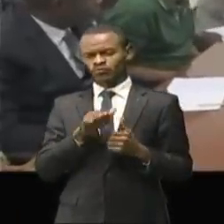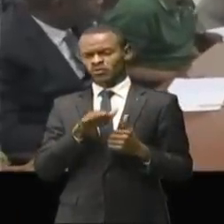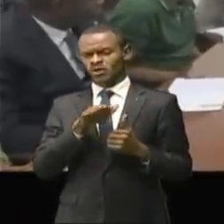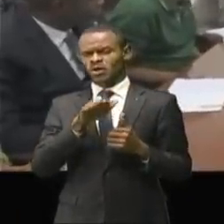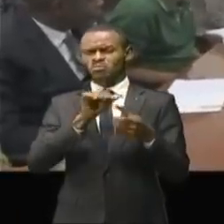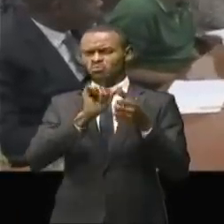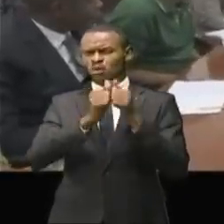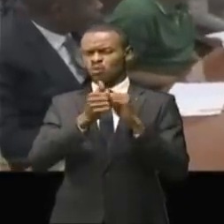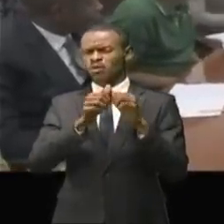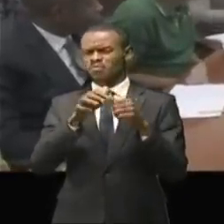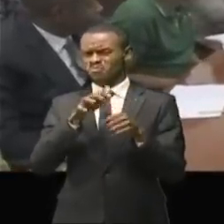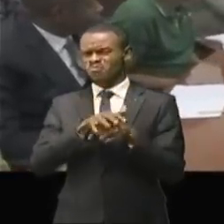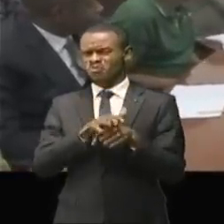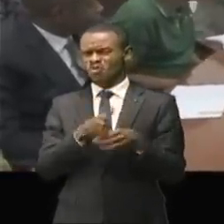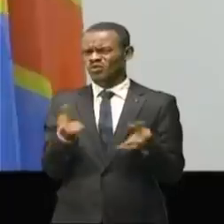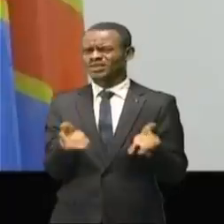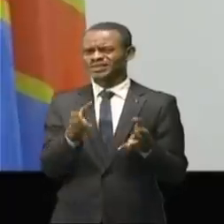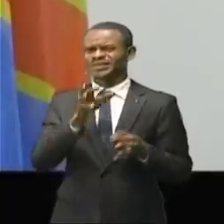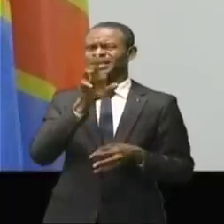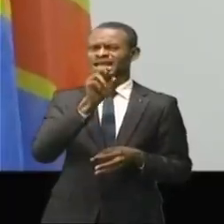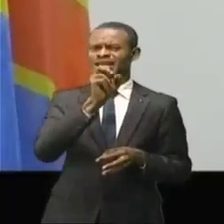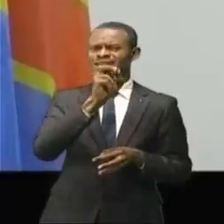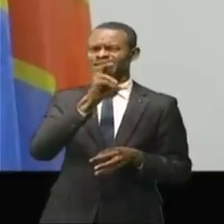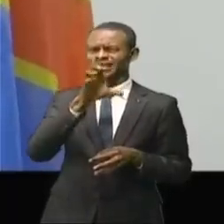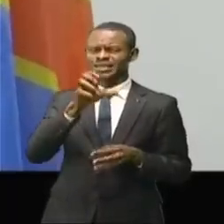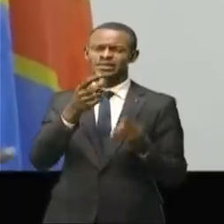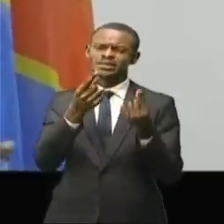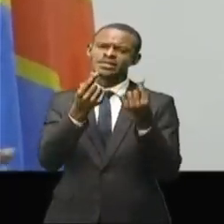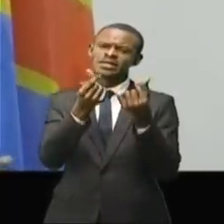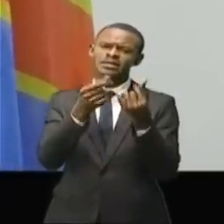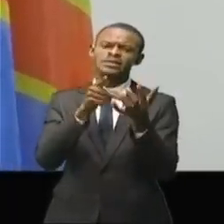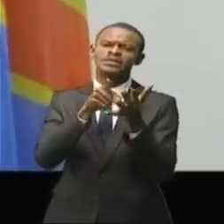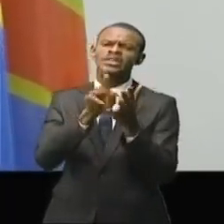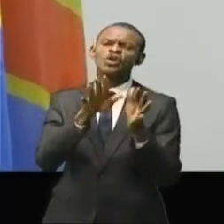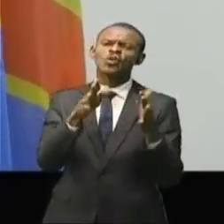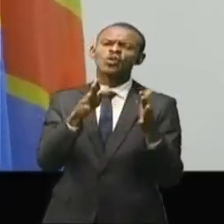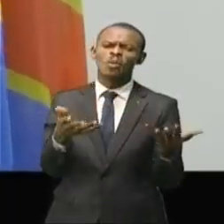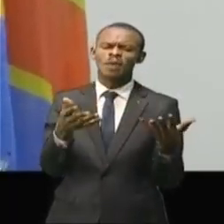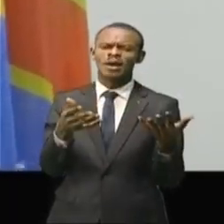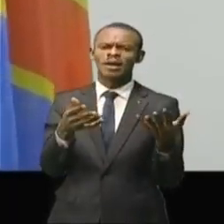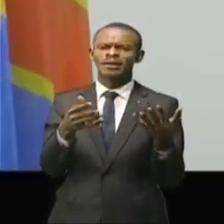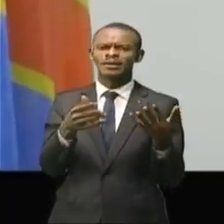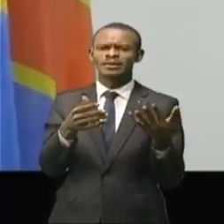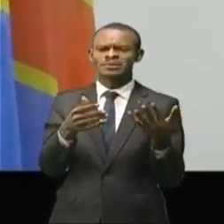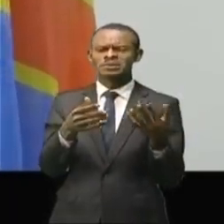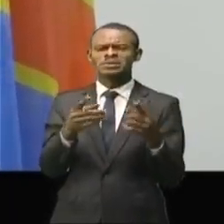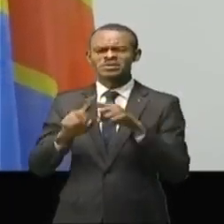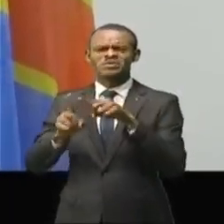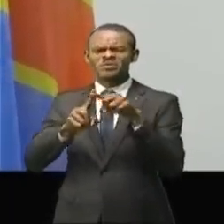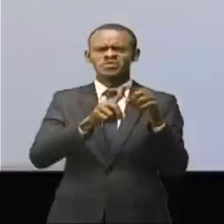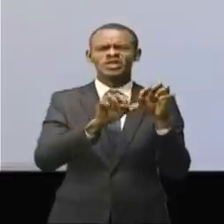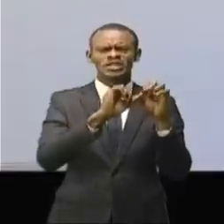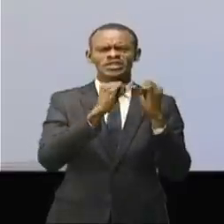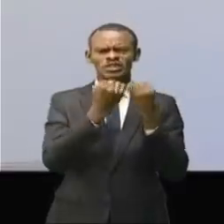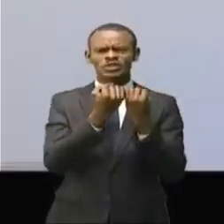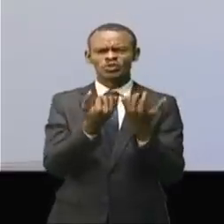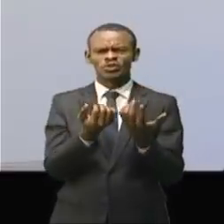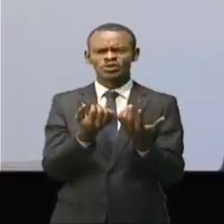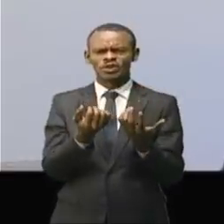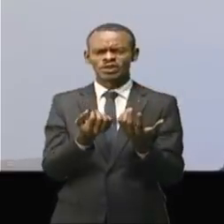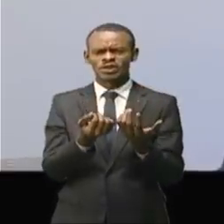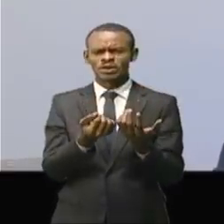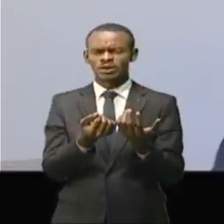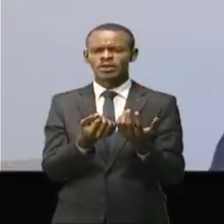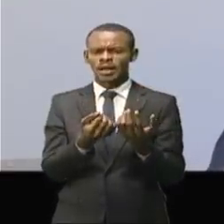ces médias publics depuis plusieurs années entre le ministre de la communication et médias porté parole du gouvernement et la nouvelle